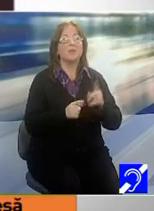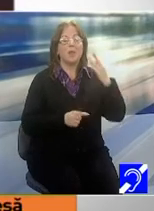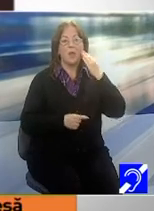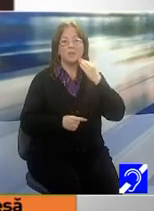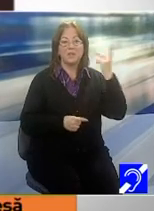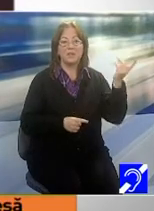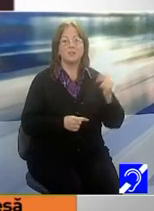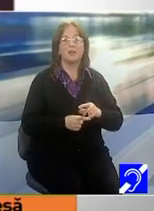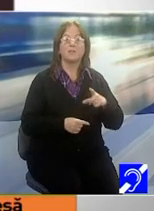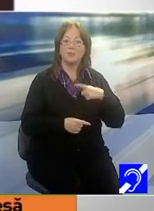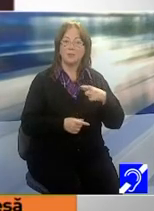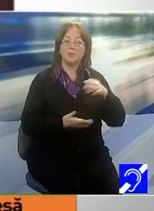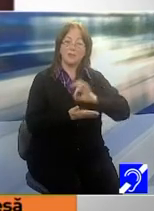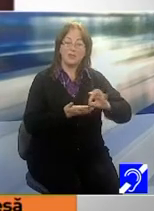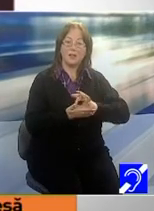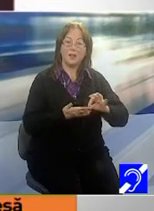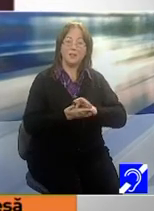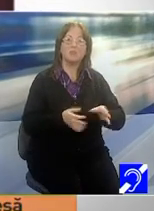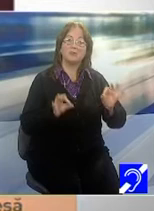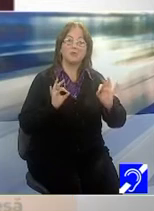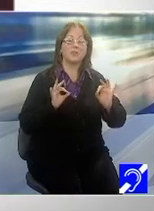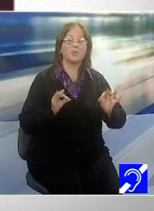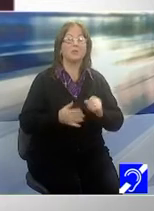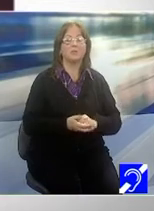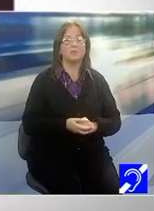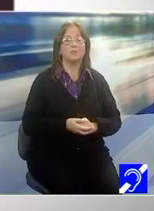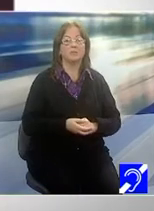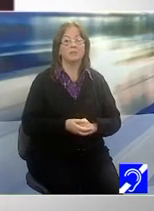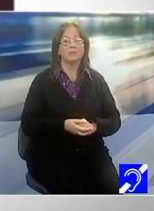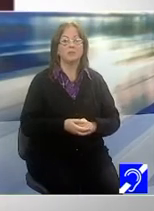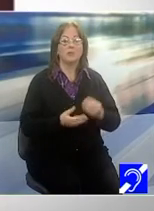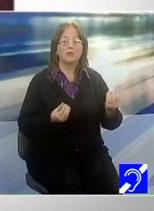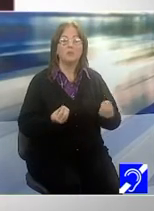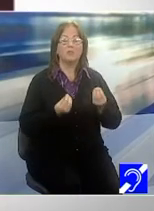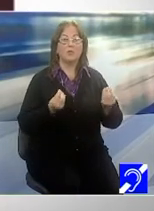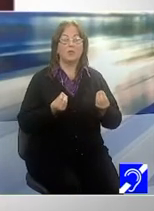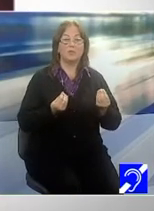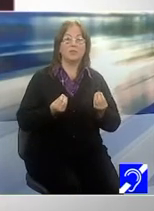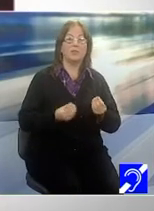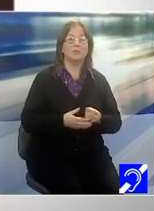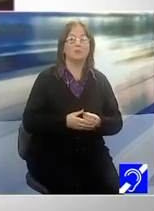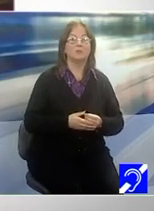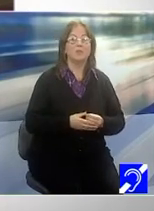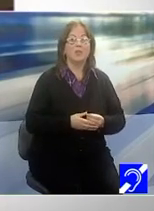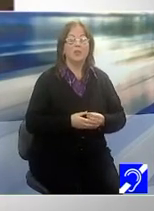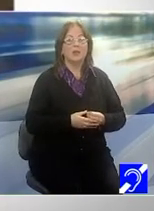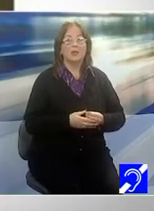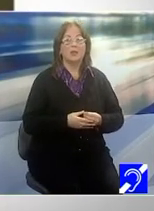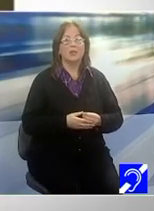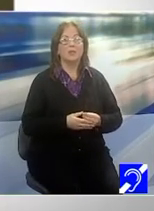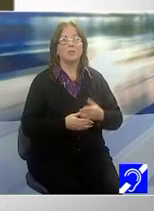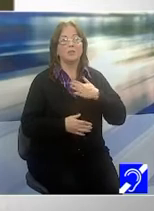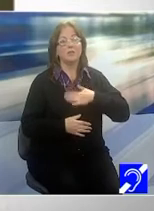Sunt ziariști foarte talentați și foarte dornici să afle